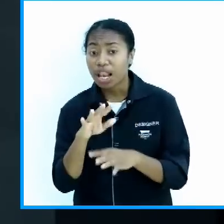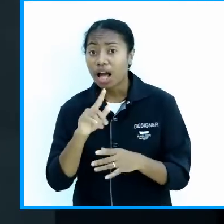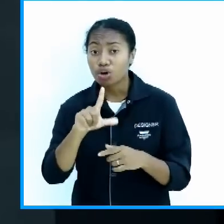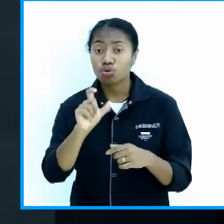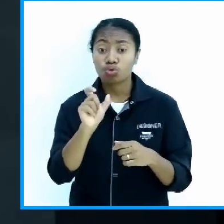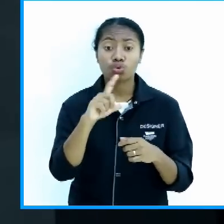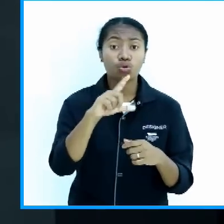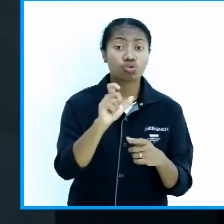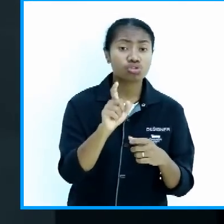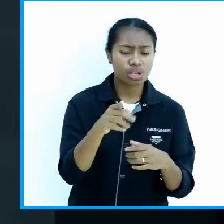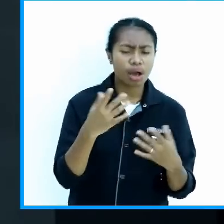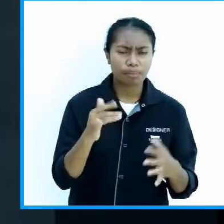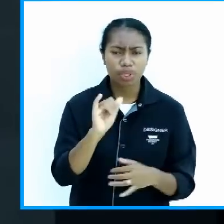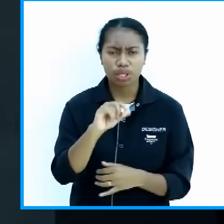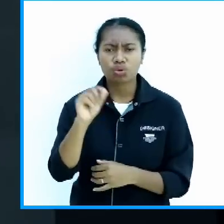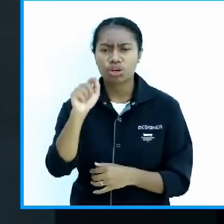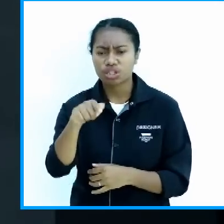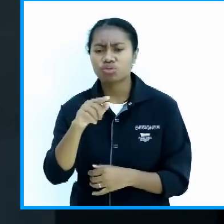lulus.